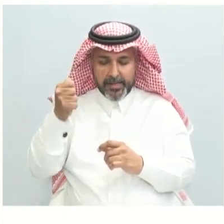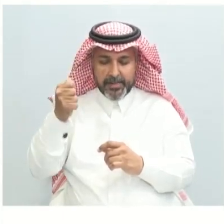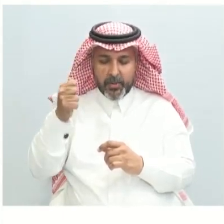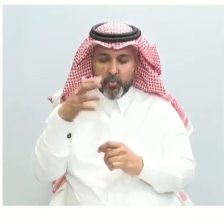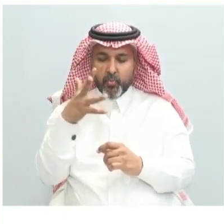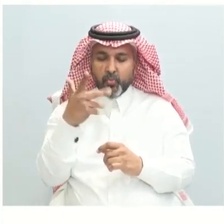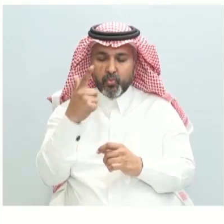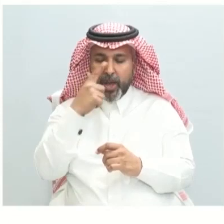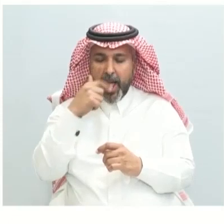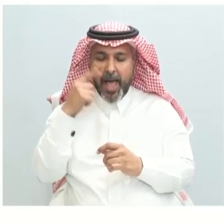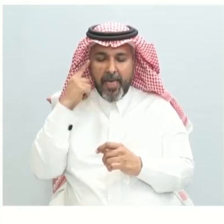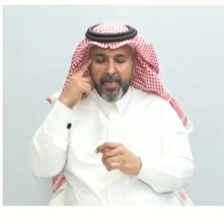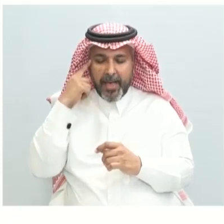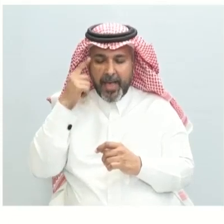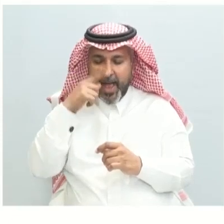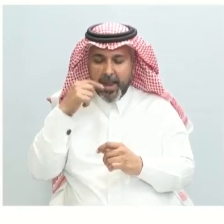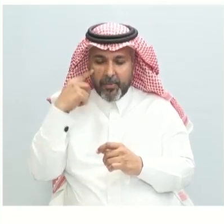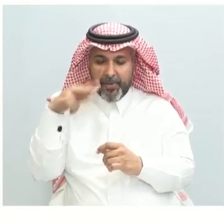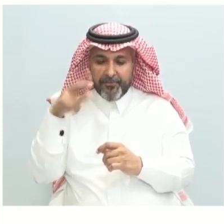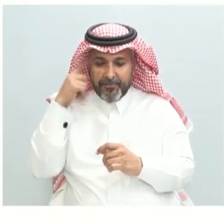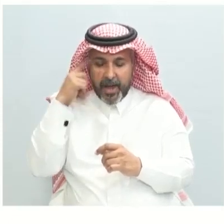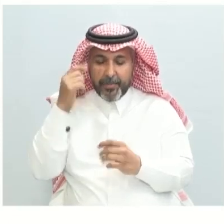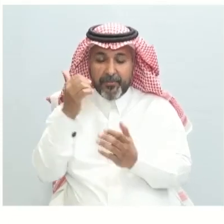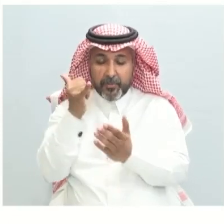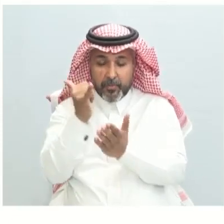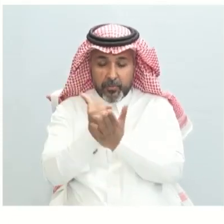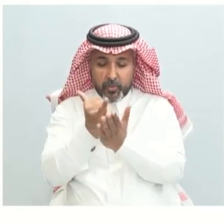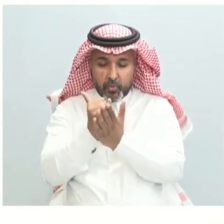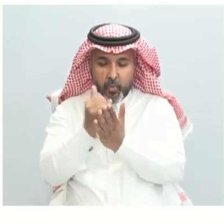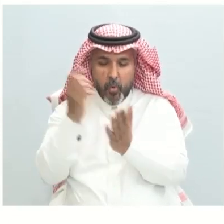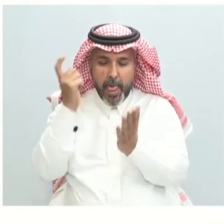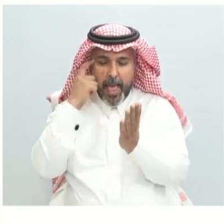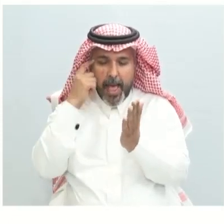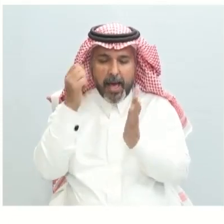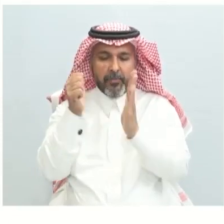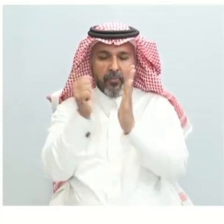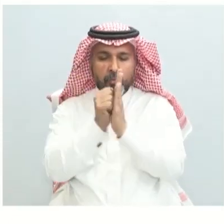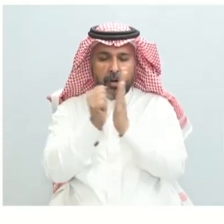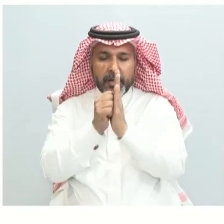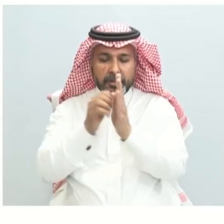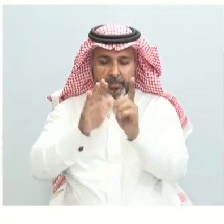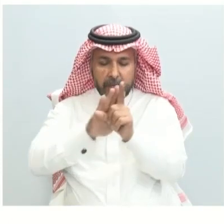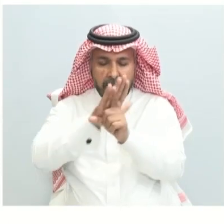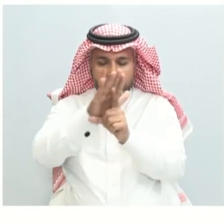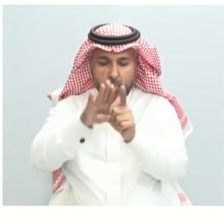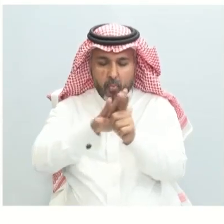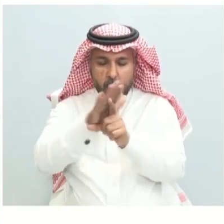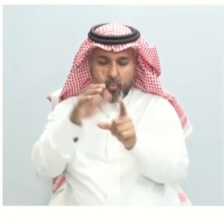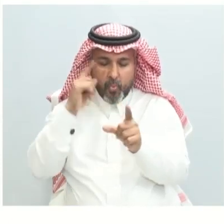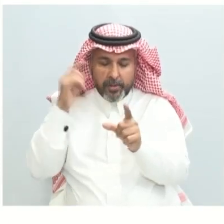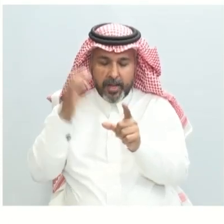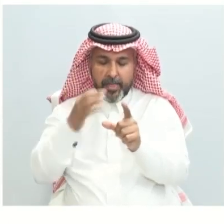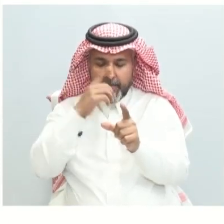مجتمعه طوال سنوات حياته له حقوق هذا المواطني يتمتع بها وعليه